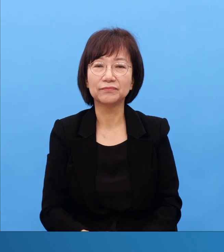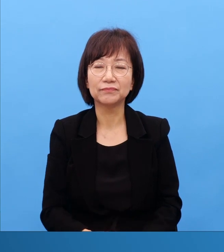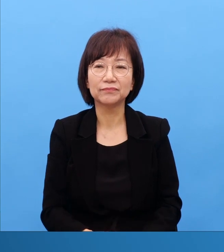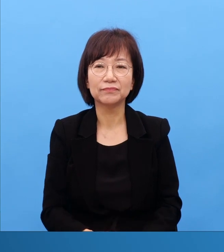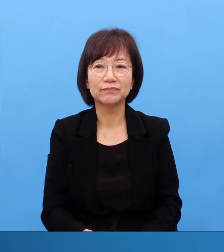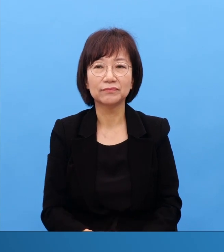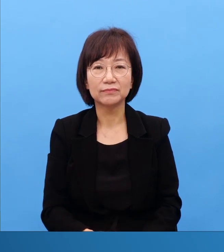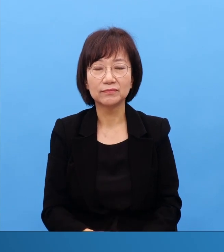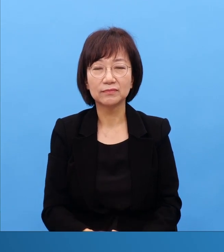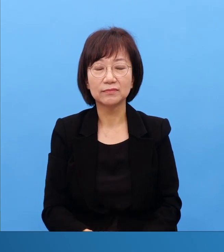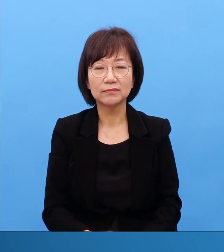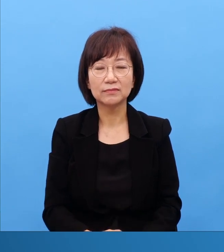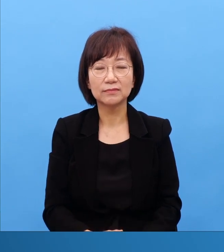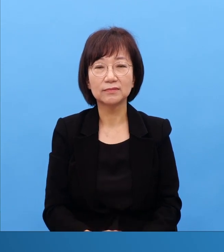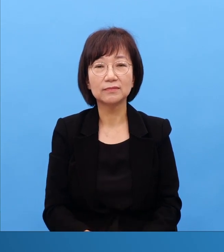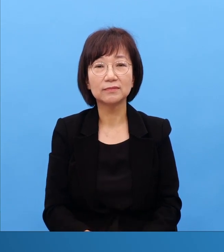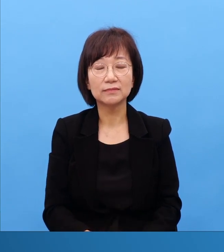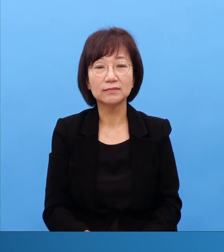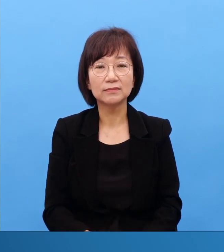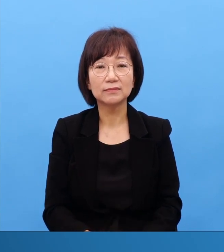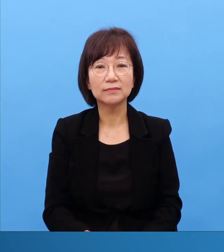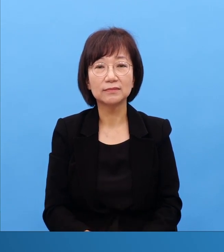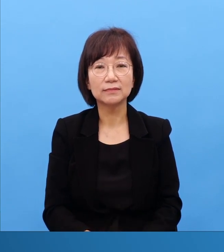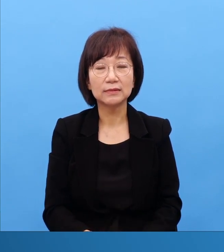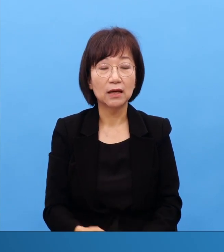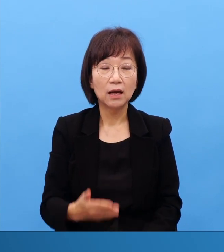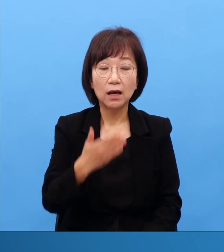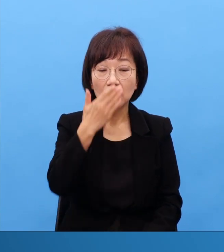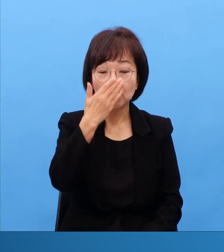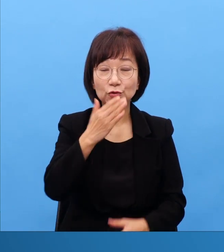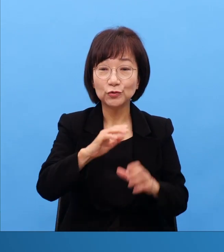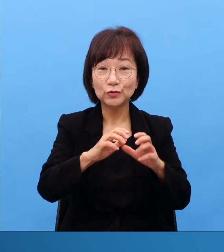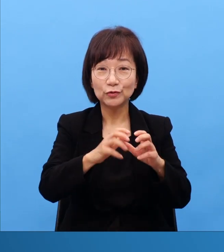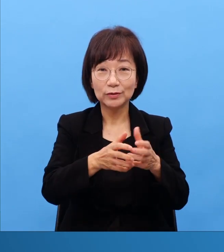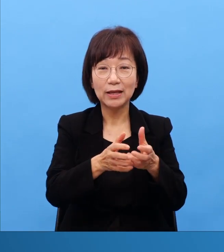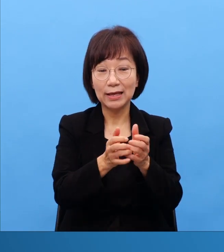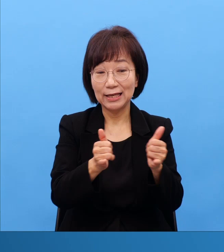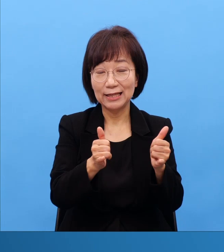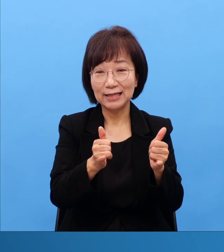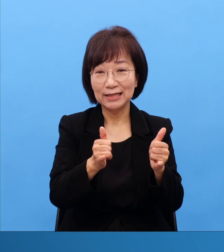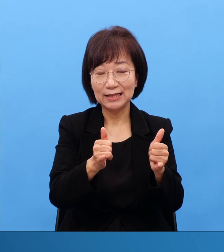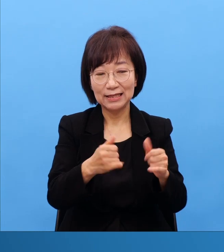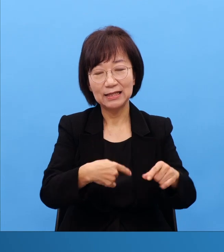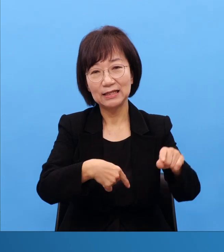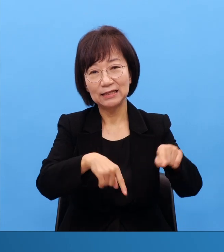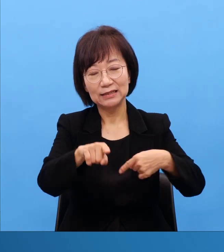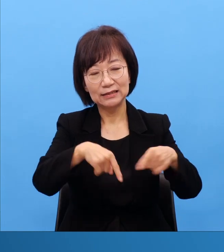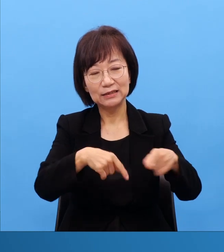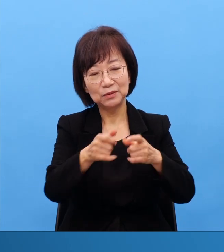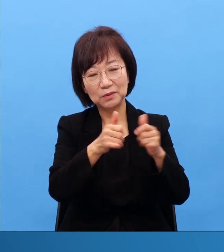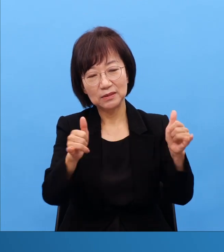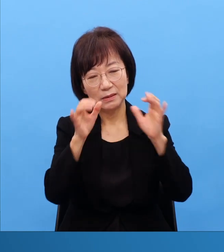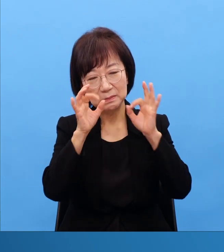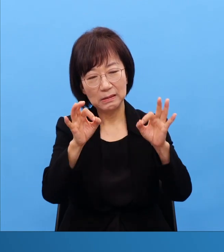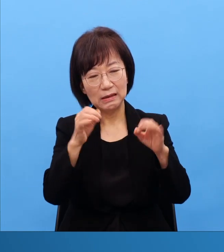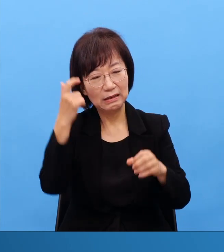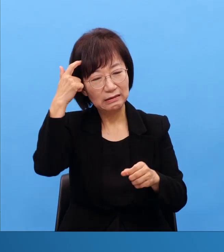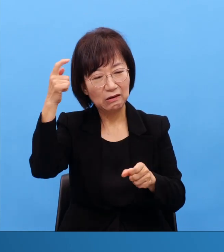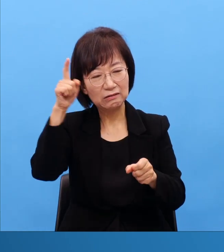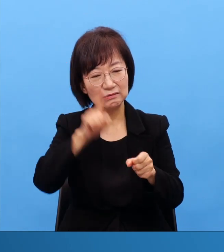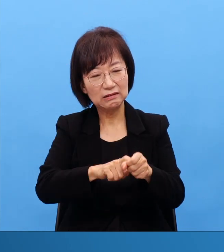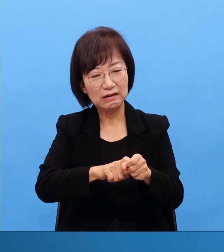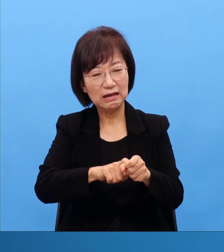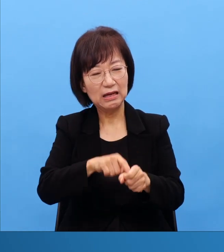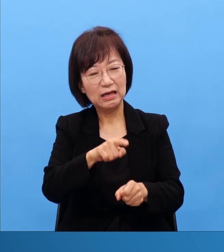spiritual realms. 그래서 그 지도자들은 무속인 수준도 안 되는 그런 사람들이에요. And because they're devoid